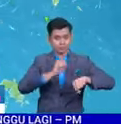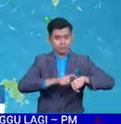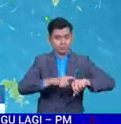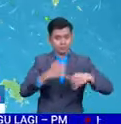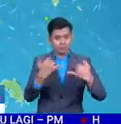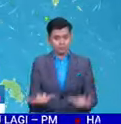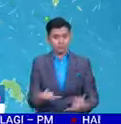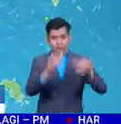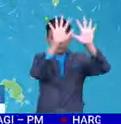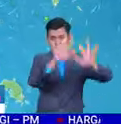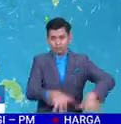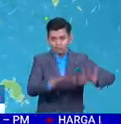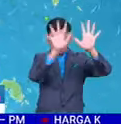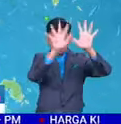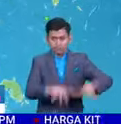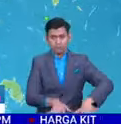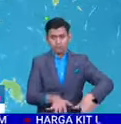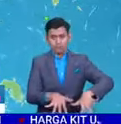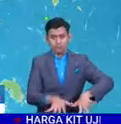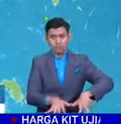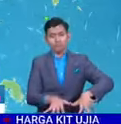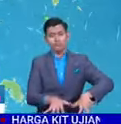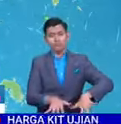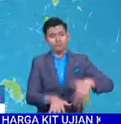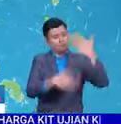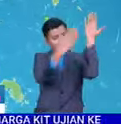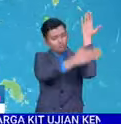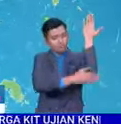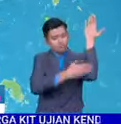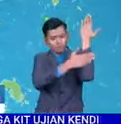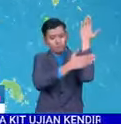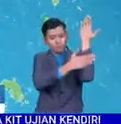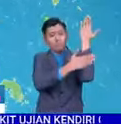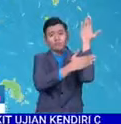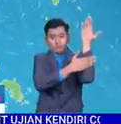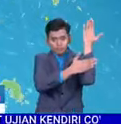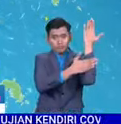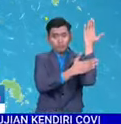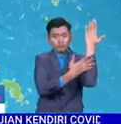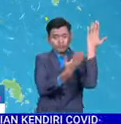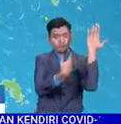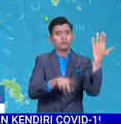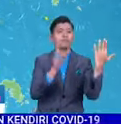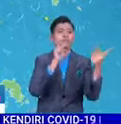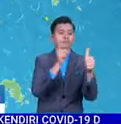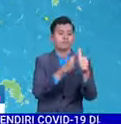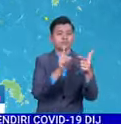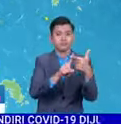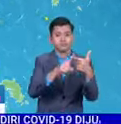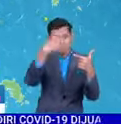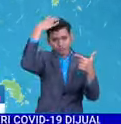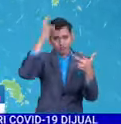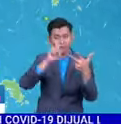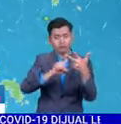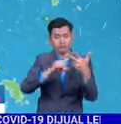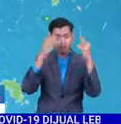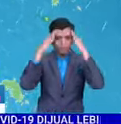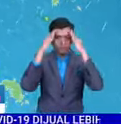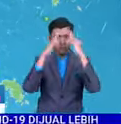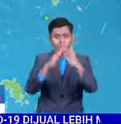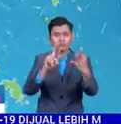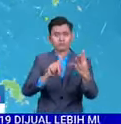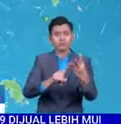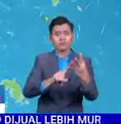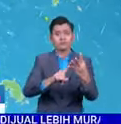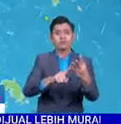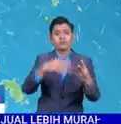kini sedang berlaku di 1-2 tempat, melibatkan kawasan di sekitar Kedah, Selangor, Pahang, Johor